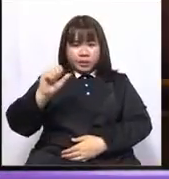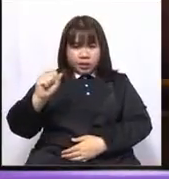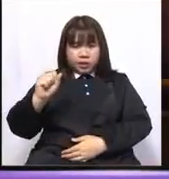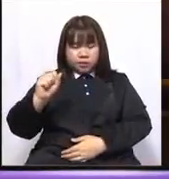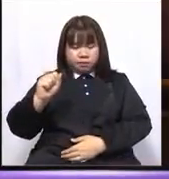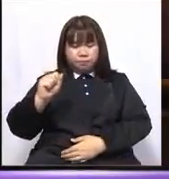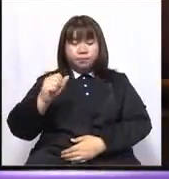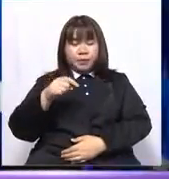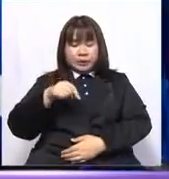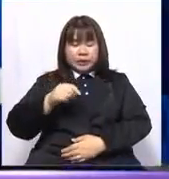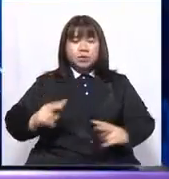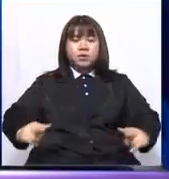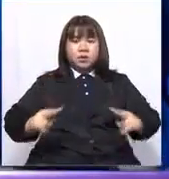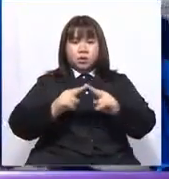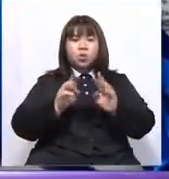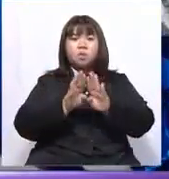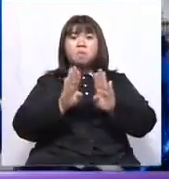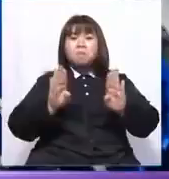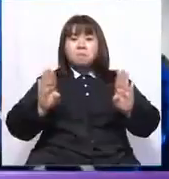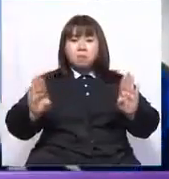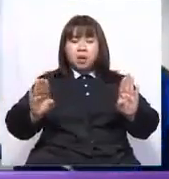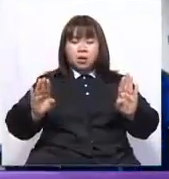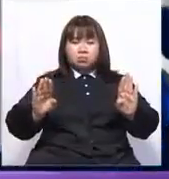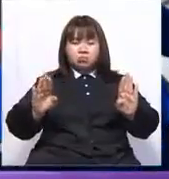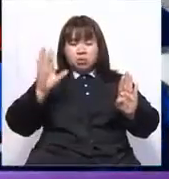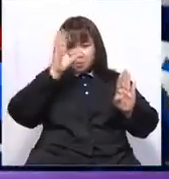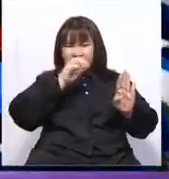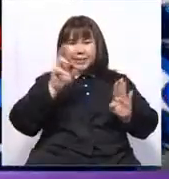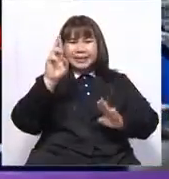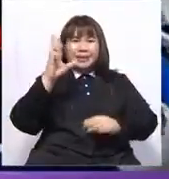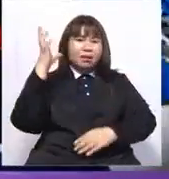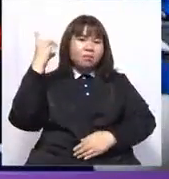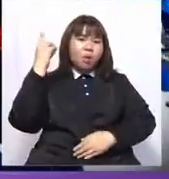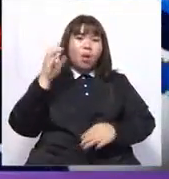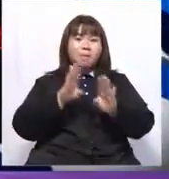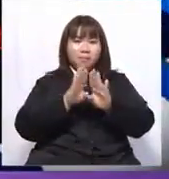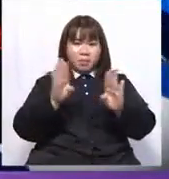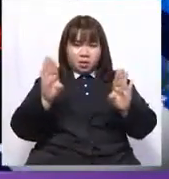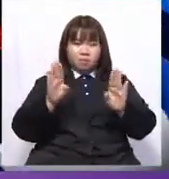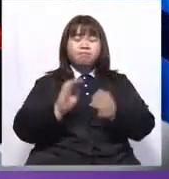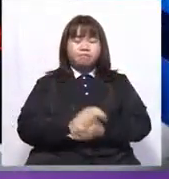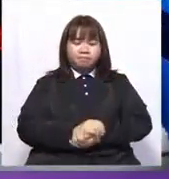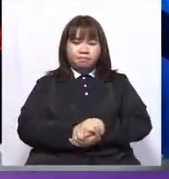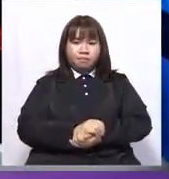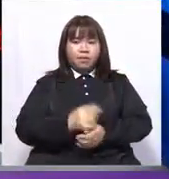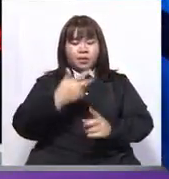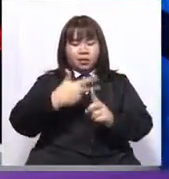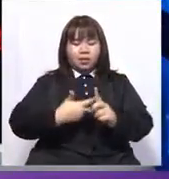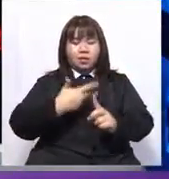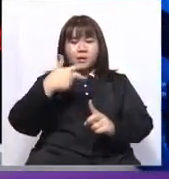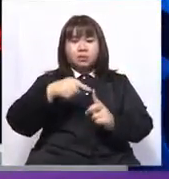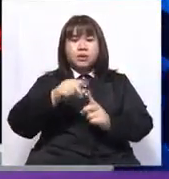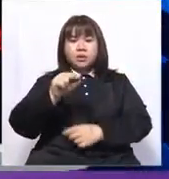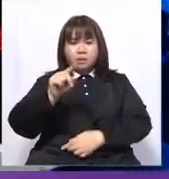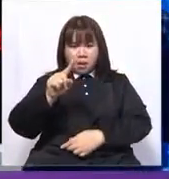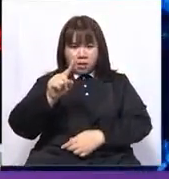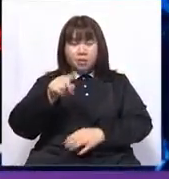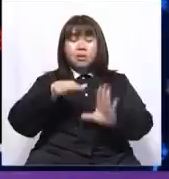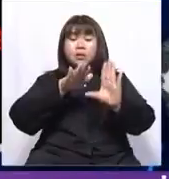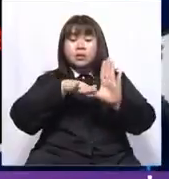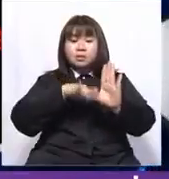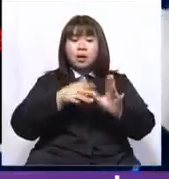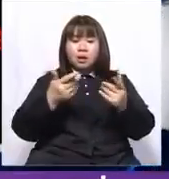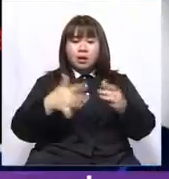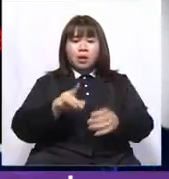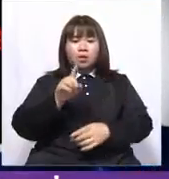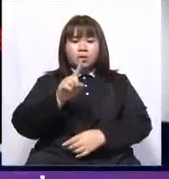ซึ่งกระทรวงแรงงานได้เปิดดำเนินการจนถึงเวลา24นาฬิกาของเมื่อวานนี้นะครับคือ31มีนาคมเพราะว่ายอดการลงทะเบียน